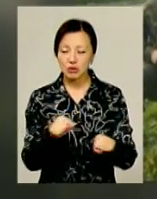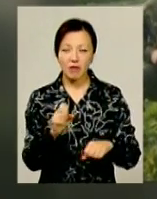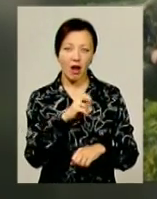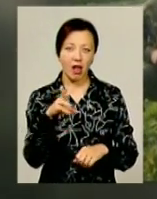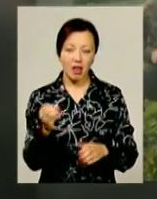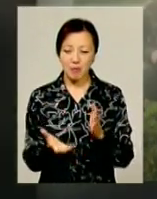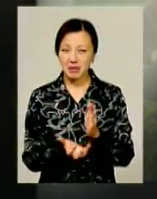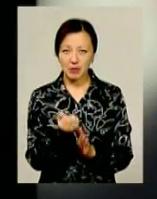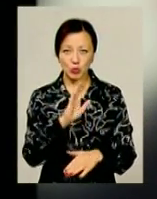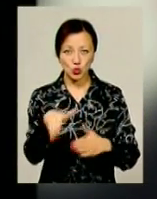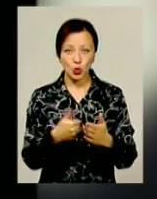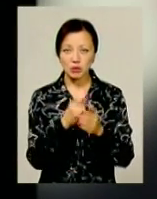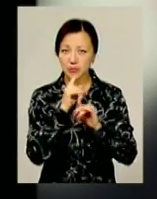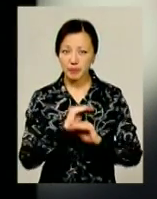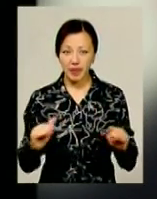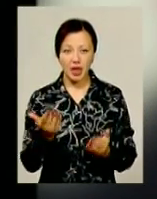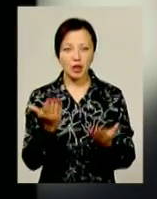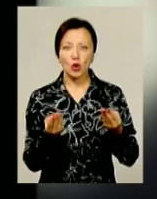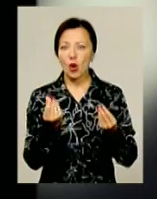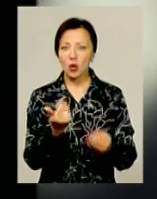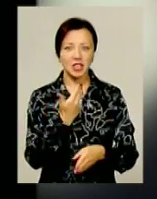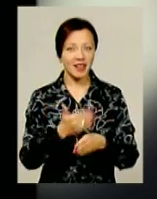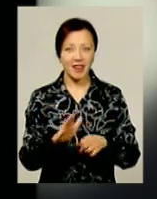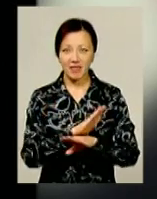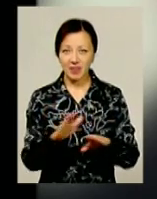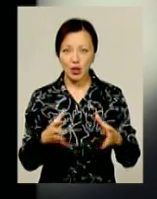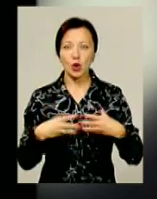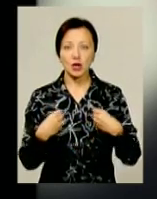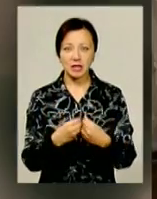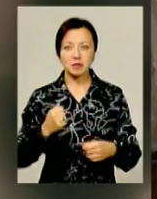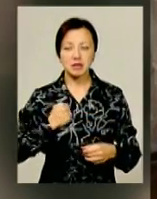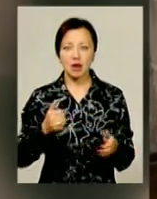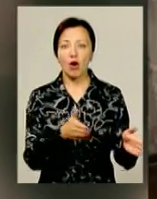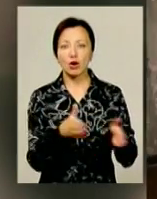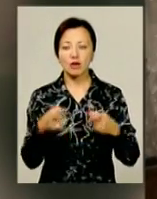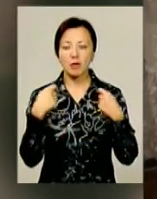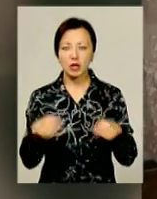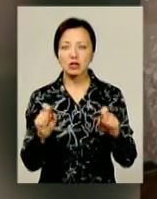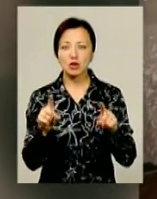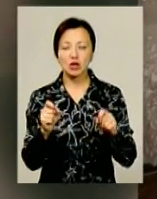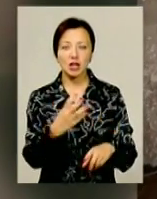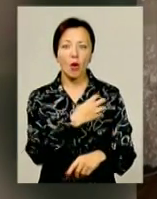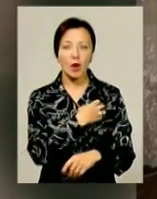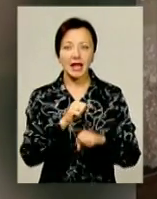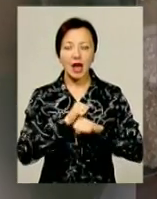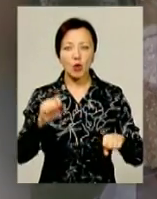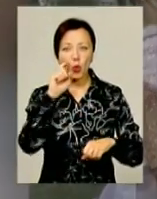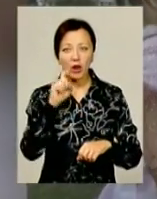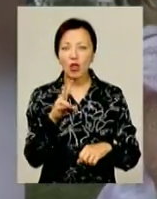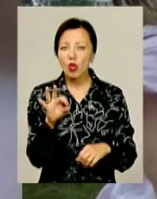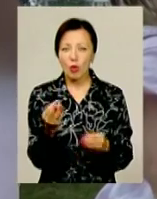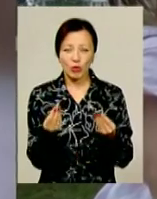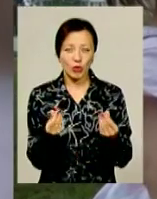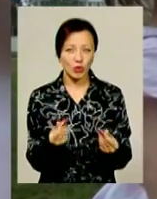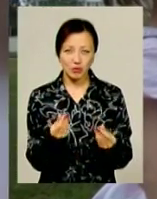підтримку і досі ні слова. Якщо ж гроші не виділять, родина бійця готова навіть продати золотий орден Героя України. Однак ця сума